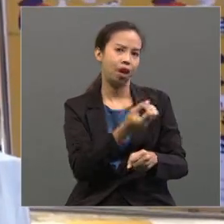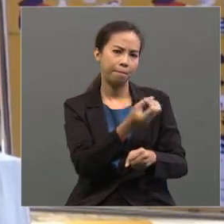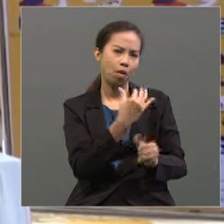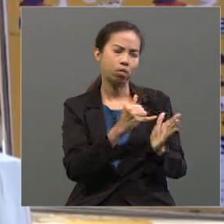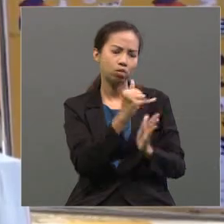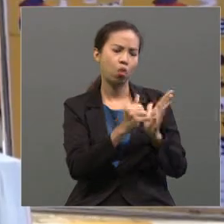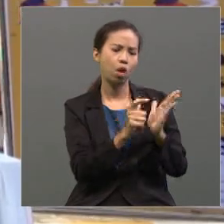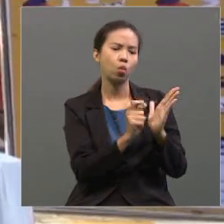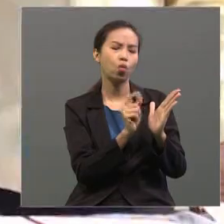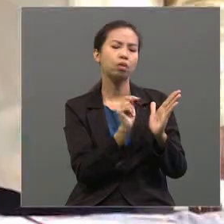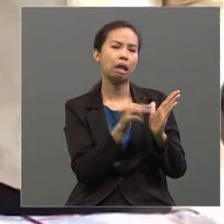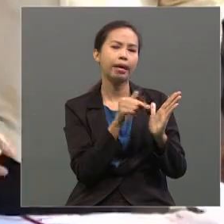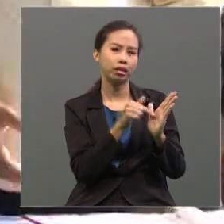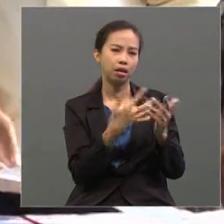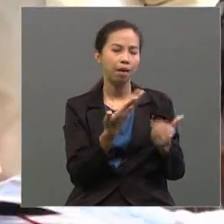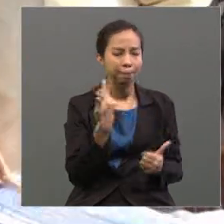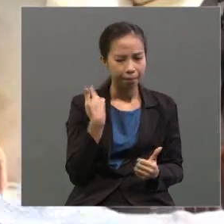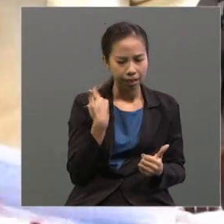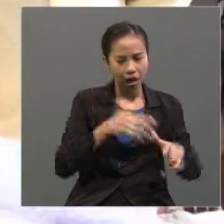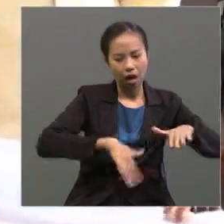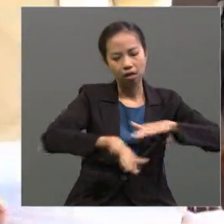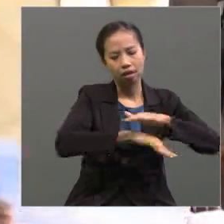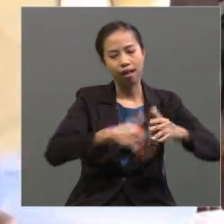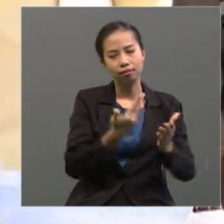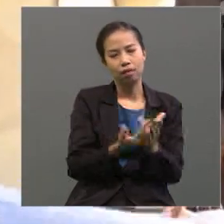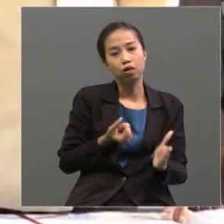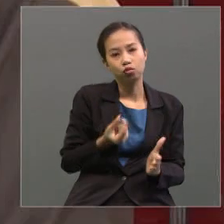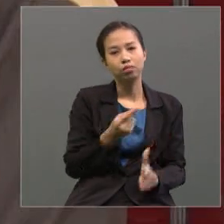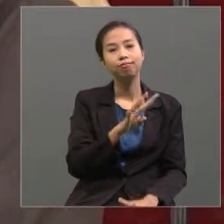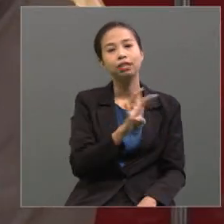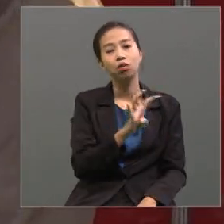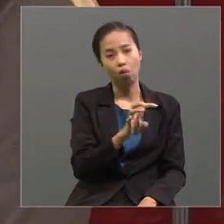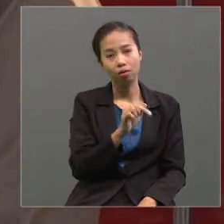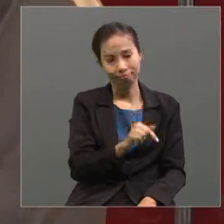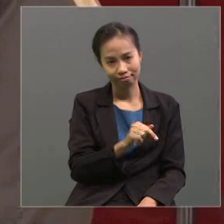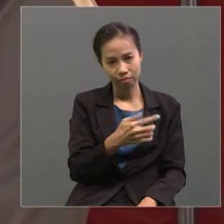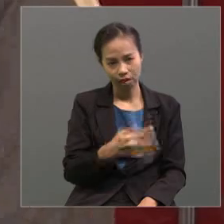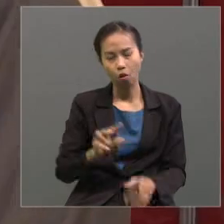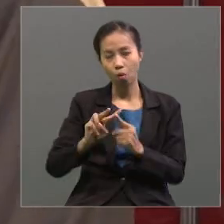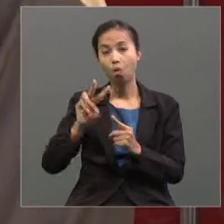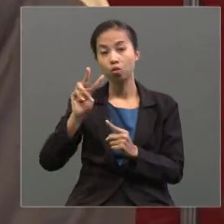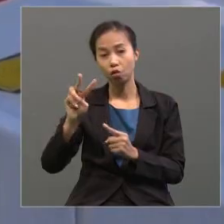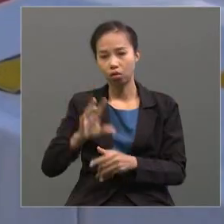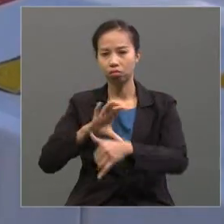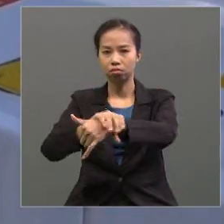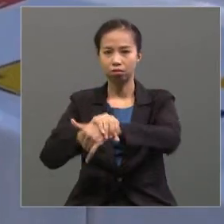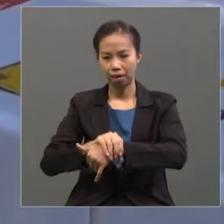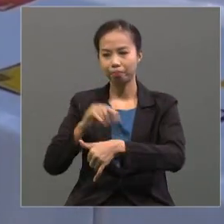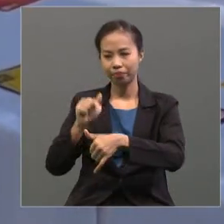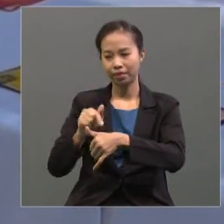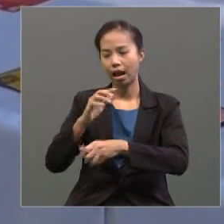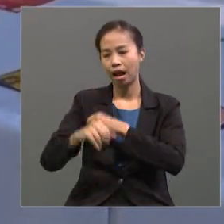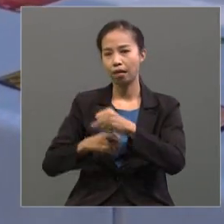จังหวัดอุทัยธานีพร้อมกับของกลางมีเงินสดติดตัวอยู่ 400บาทนะคะส่วนคดีที่ 2ไปจับกุมชายอายุ